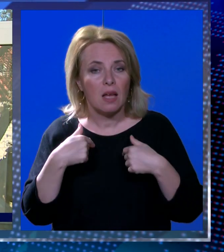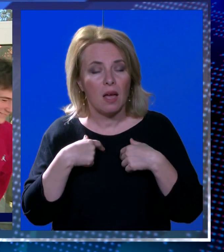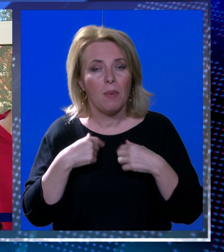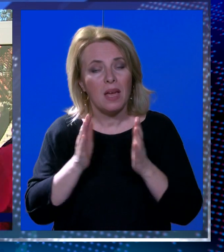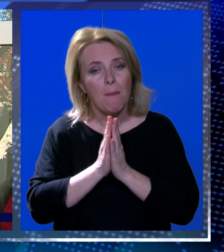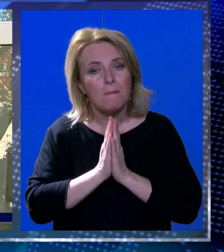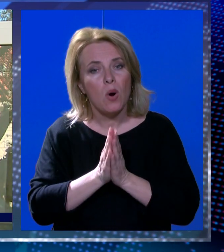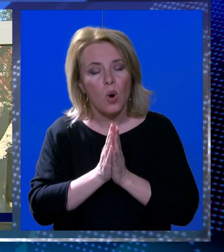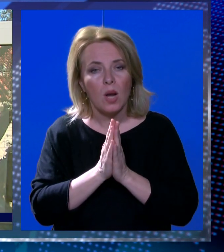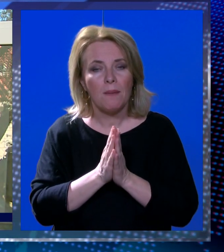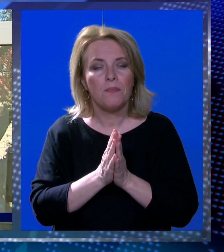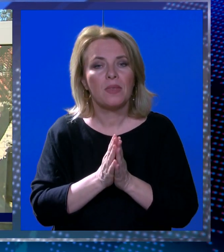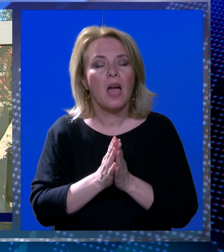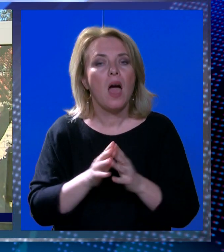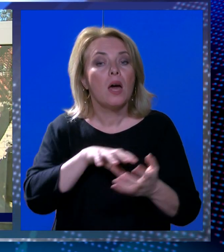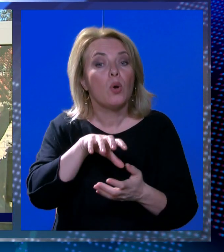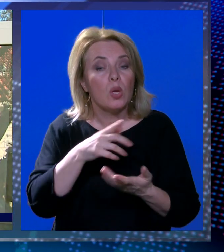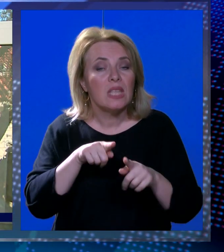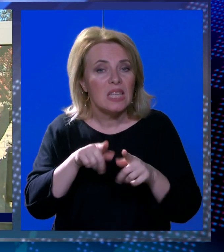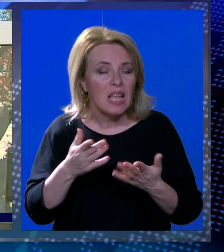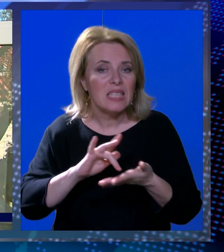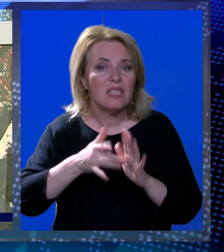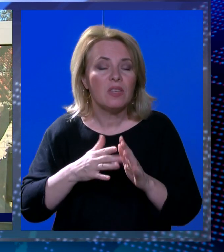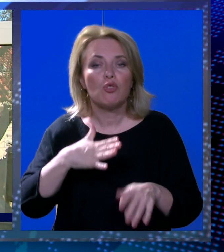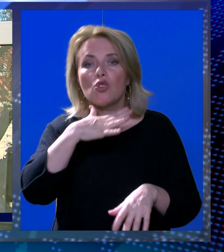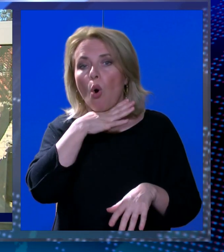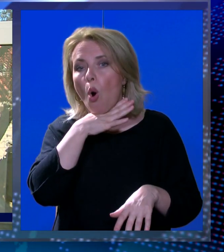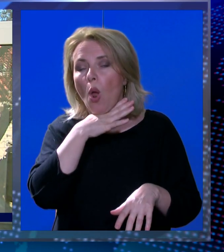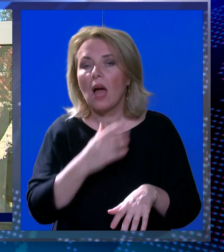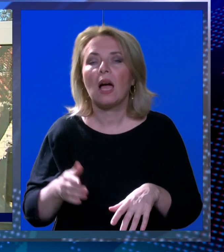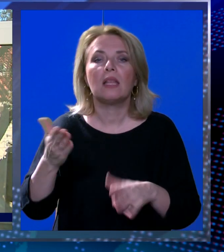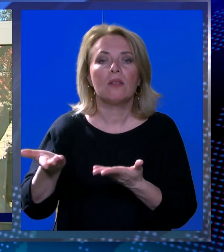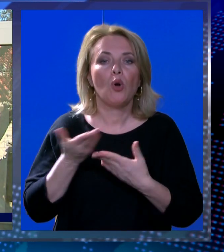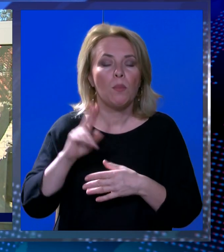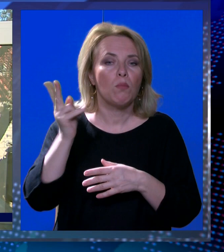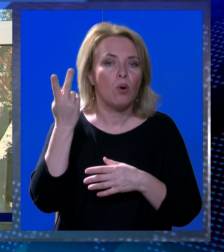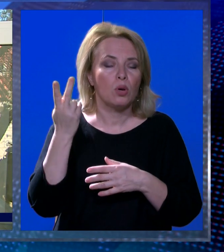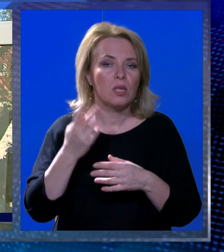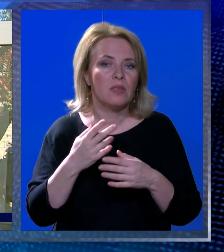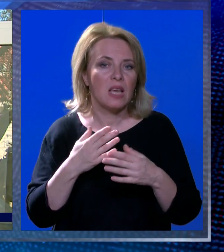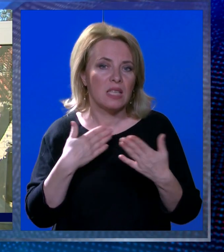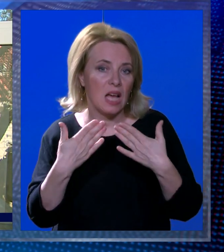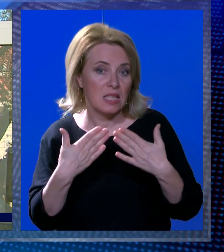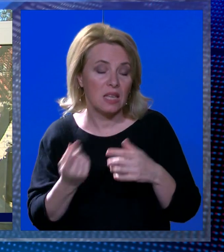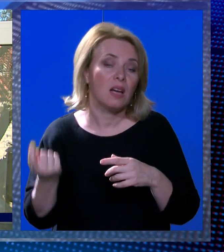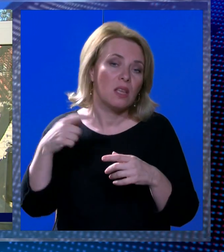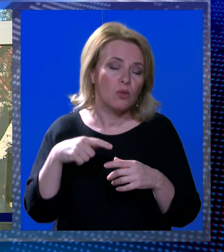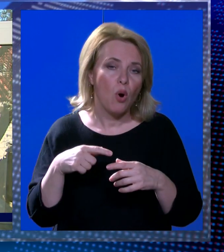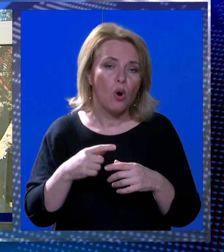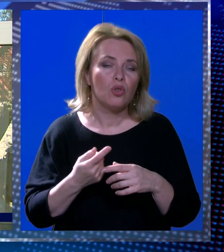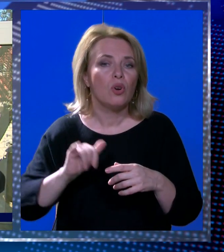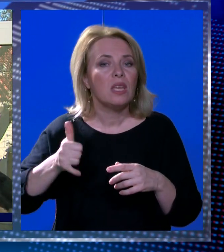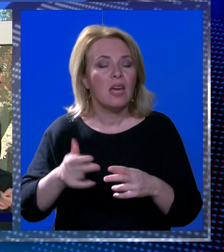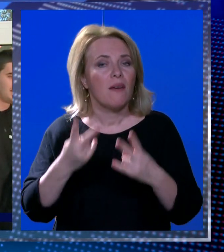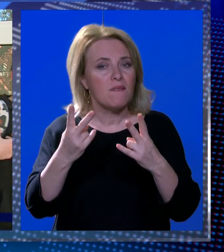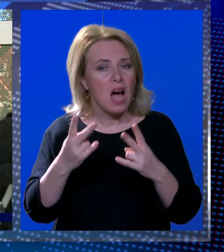ja koristim ovu prigodu da zamolim roditelje svih škola, ne samo naše škole, kad dobiju poziv za roditeljski sastanak